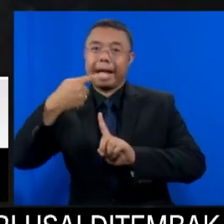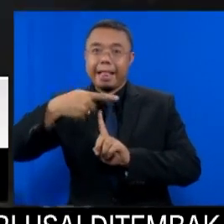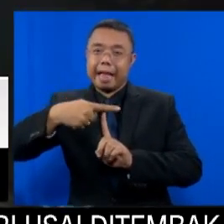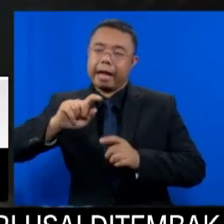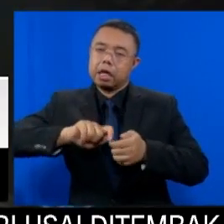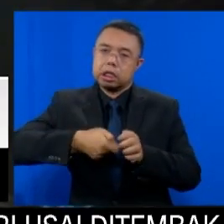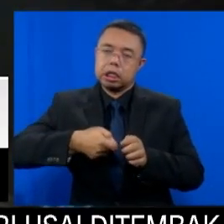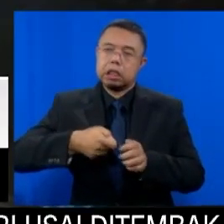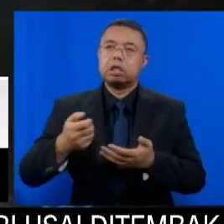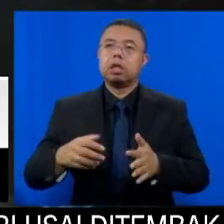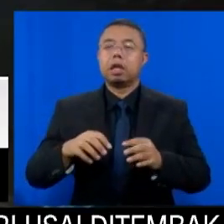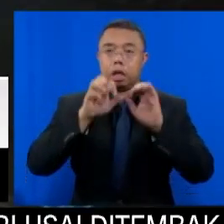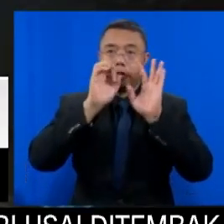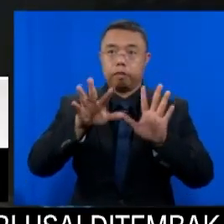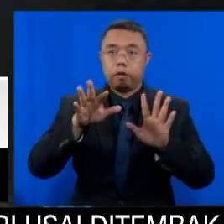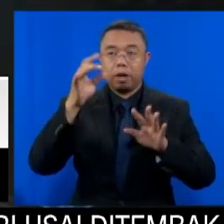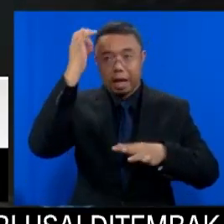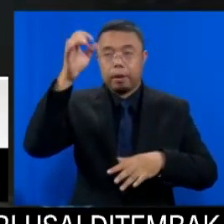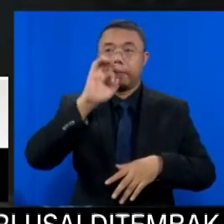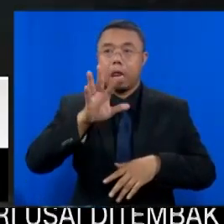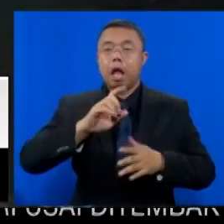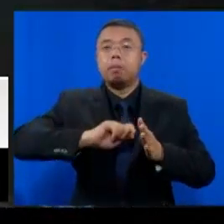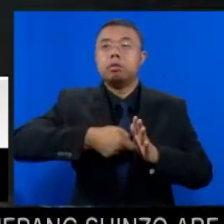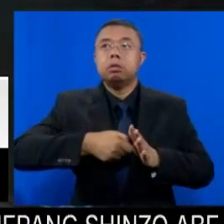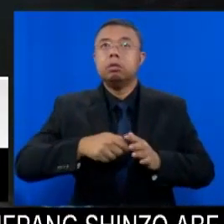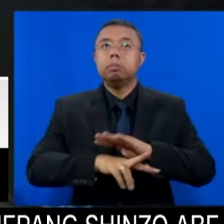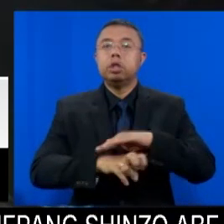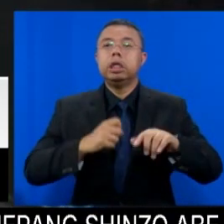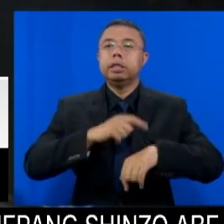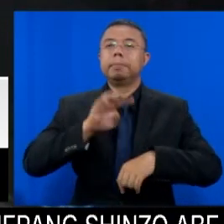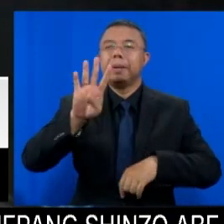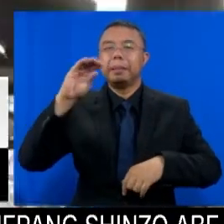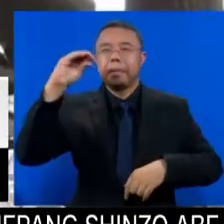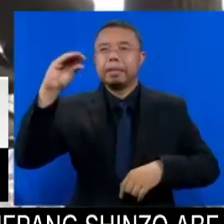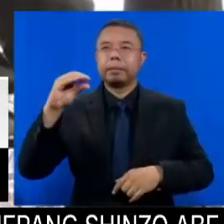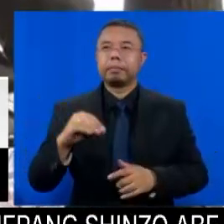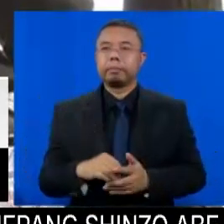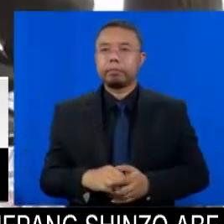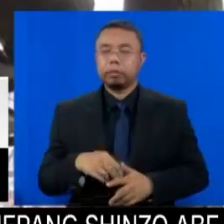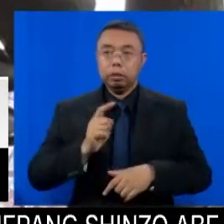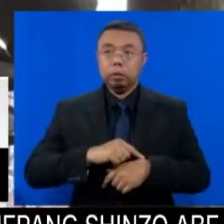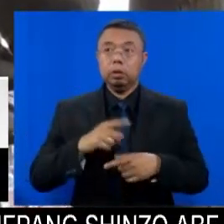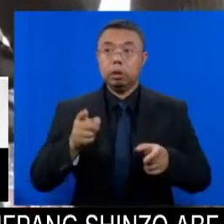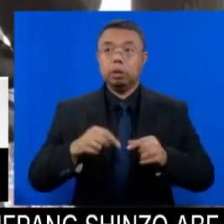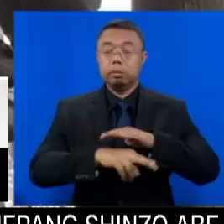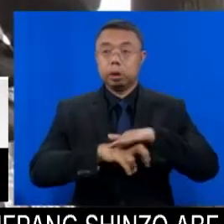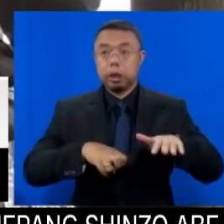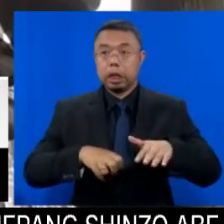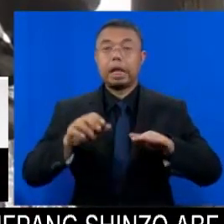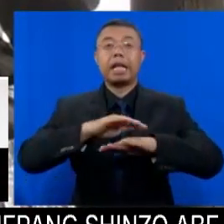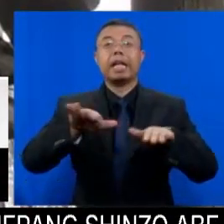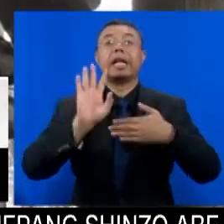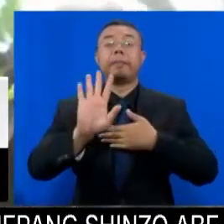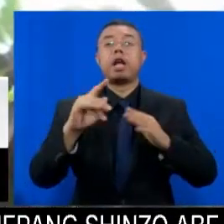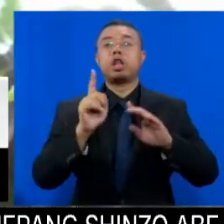Menurut keterangan karyawan toko pada Kamis sore, pencurian ini terjadi pada pukul 4 pagi. Ketika terjadi pencurian, halaman toko